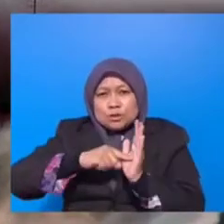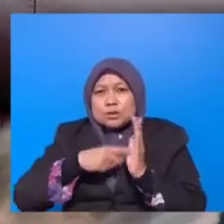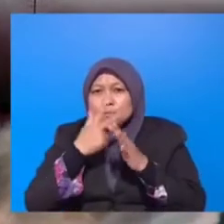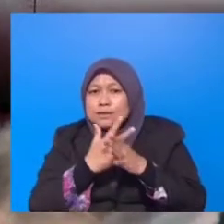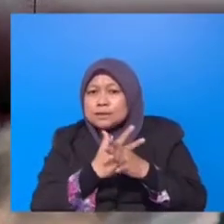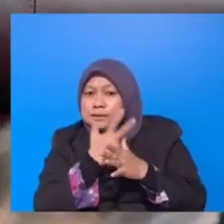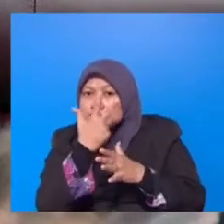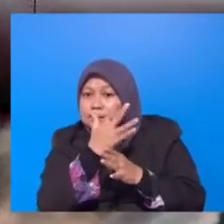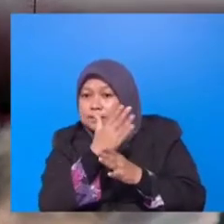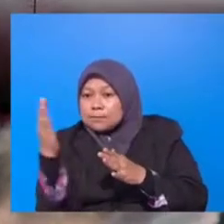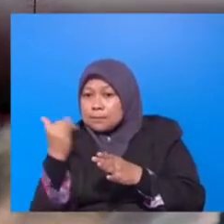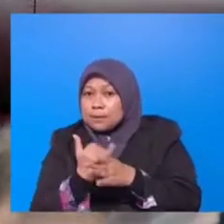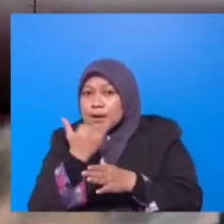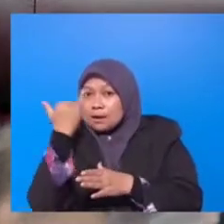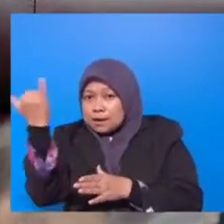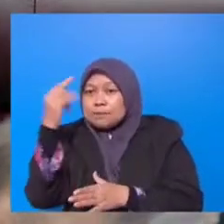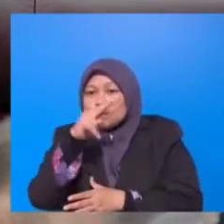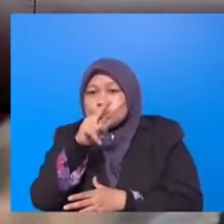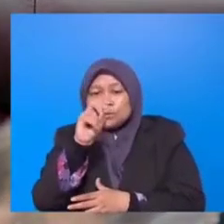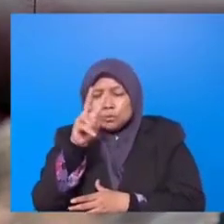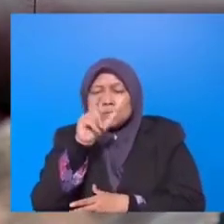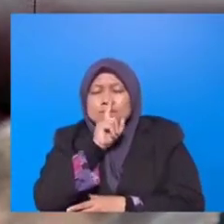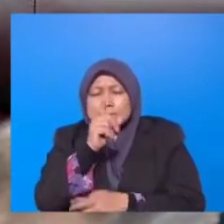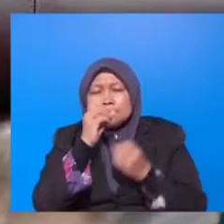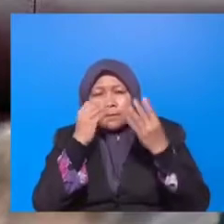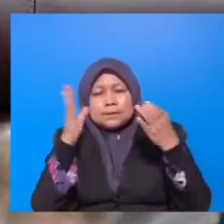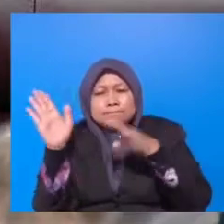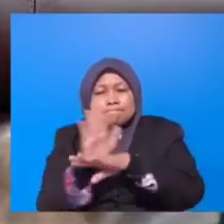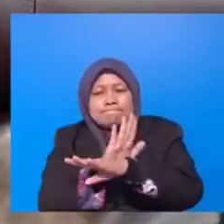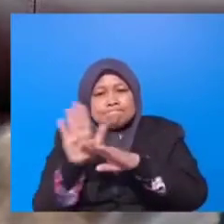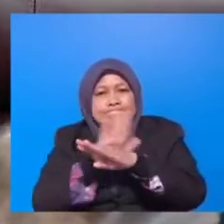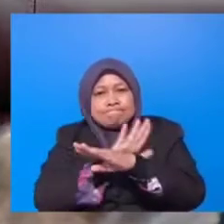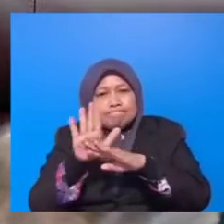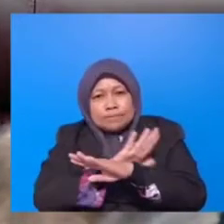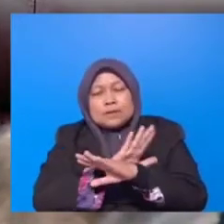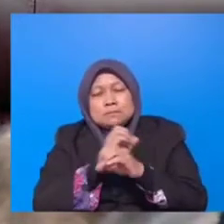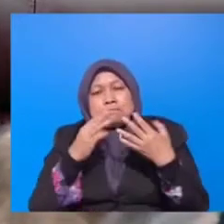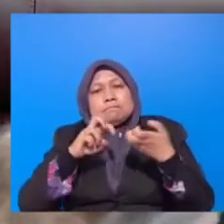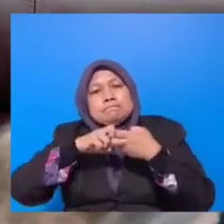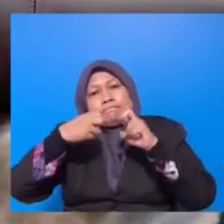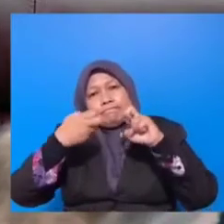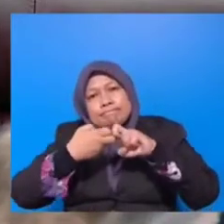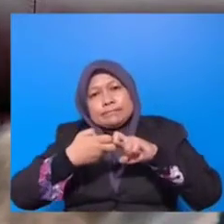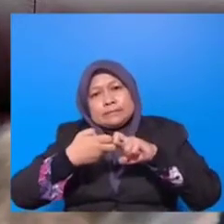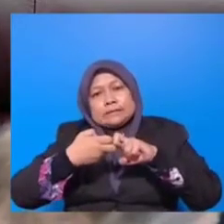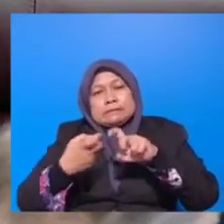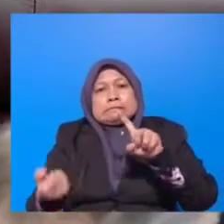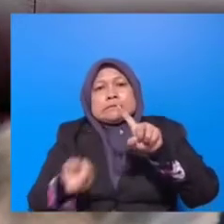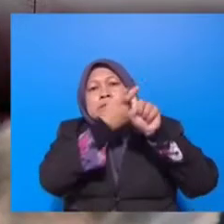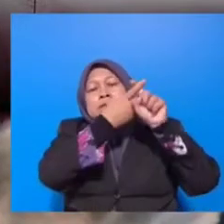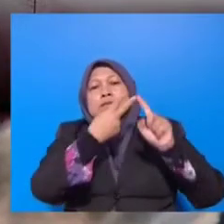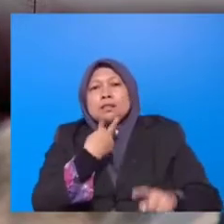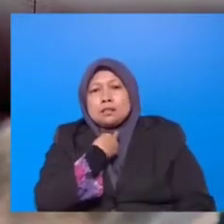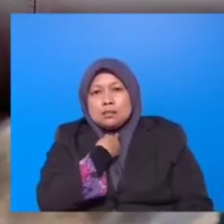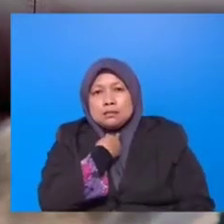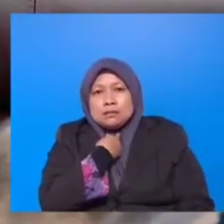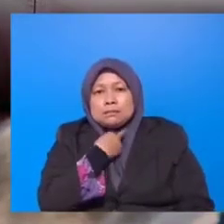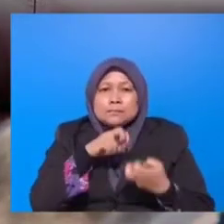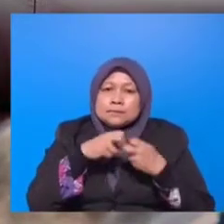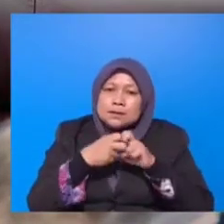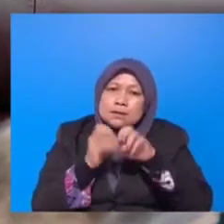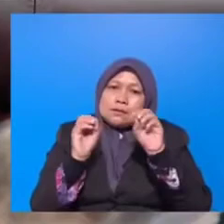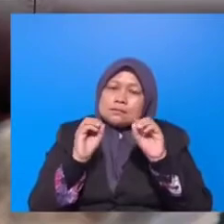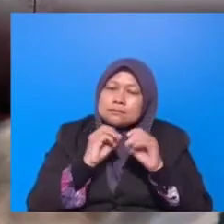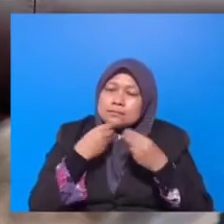bulan Mac sampai bulan Jun 2020, sememangnya peniaga kecil di seluruh negara terkesan dan juga menghadapi masalah dari segi